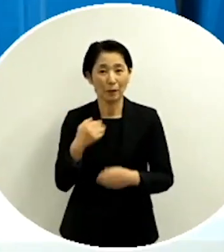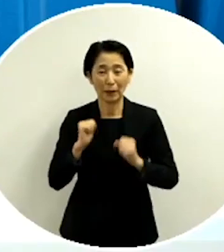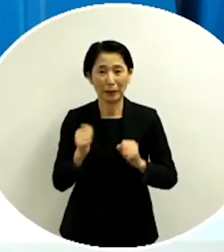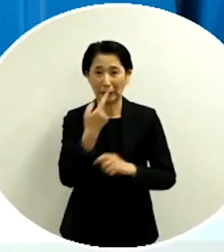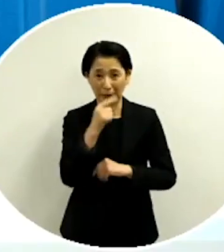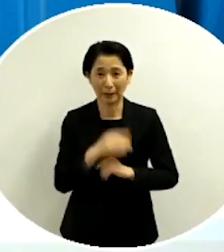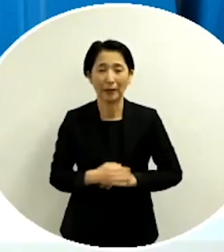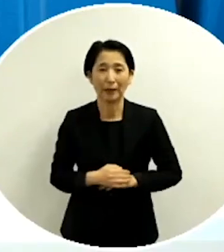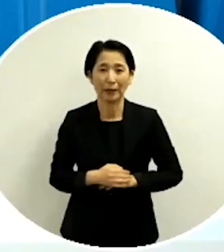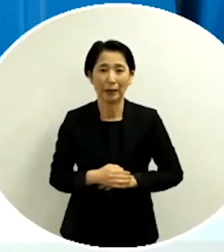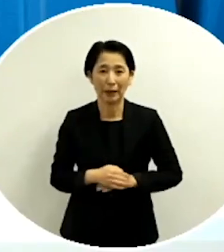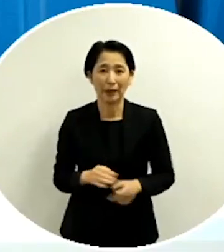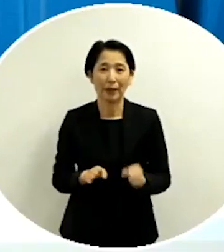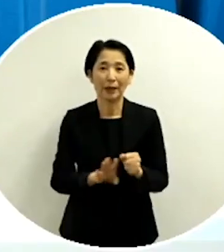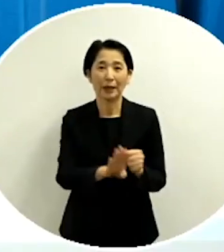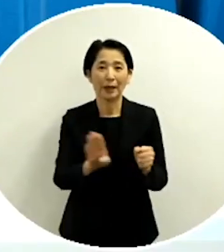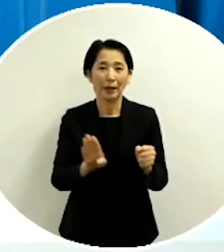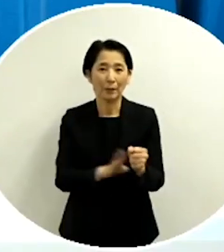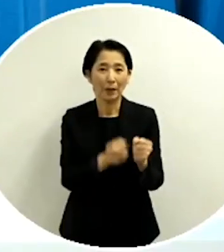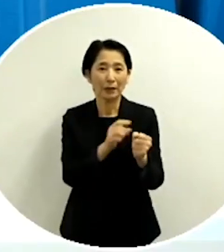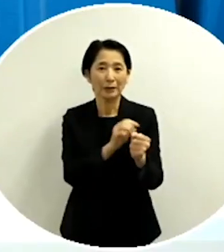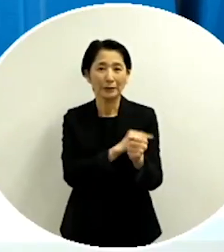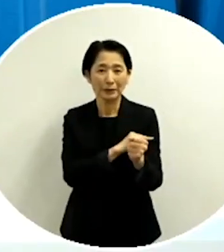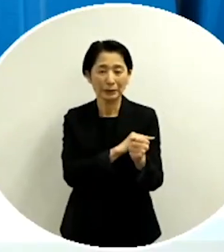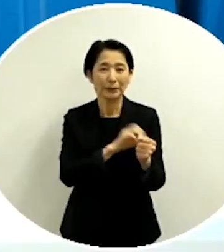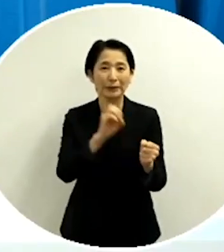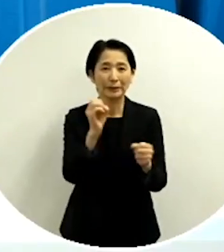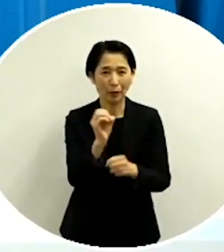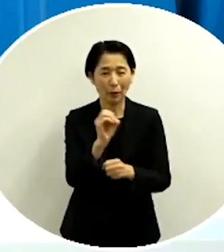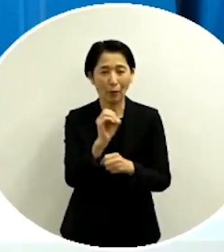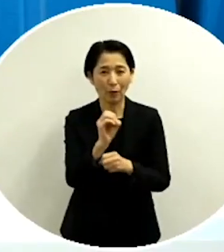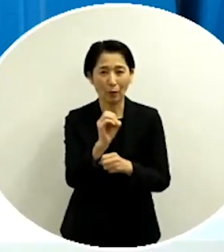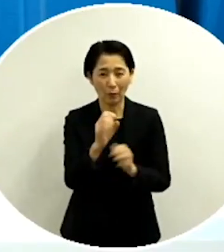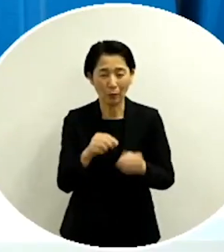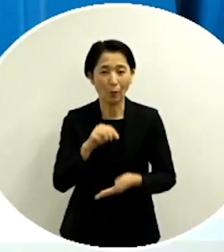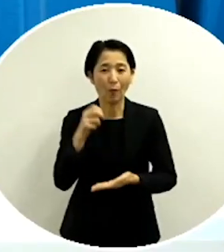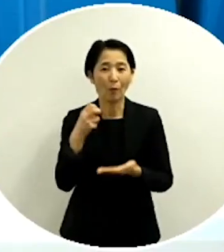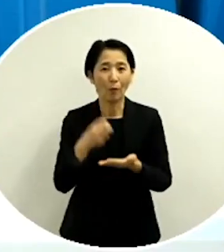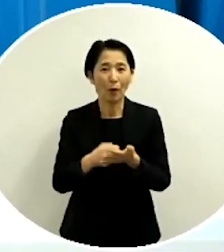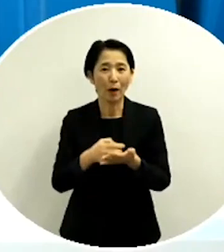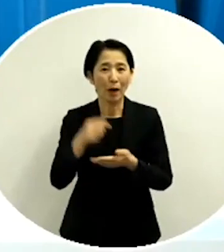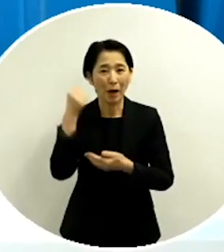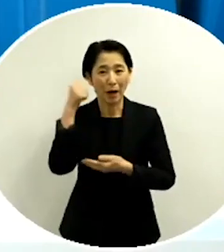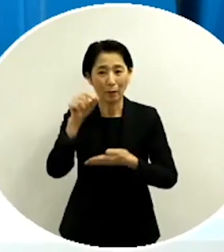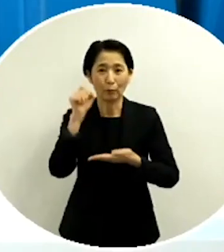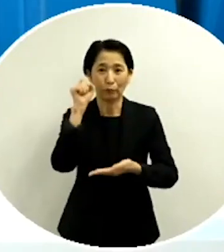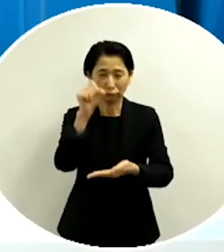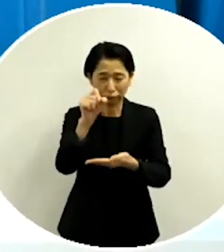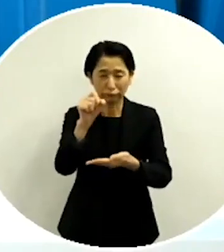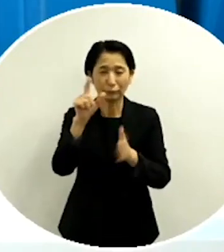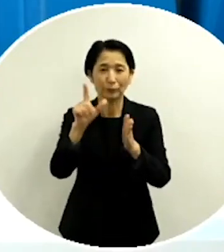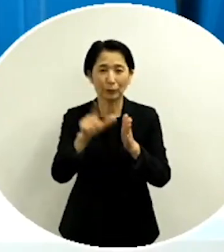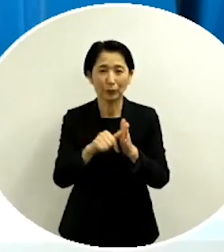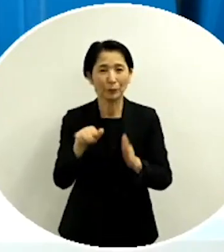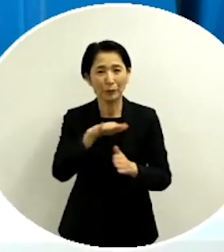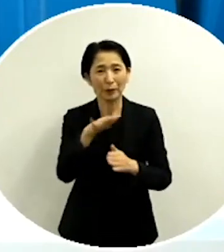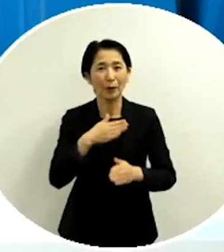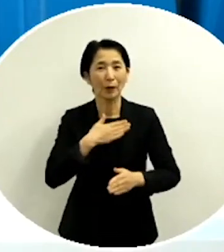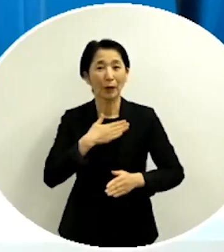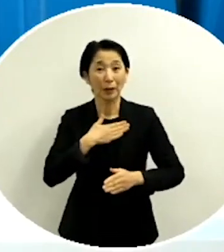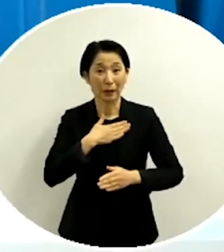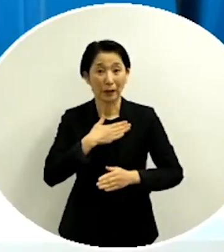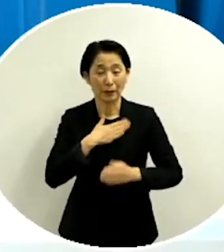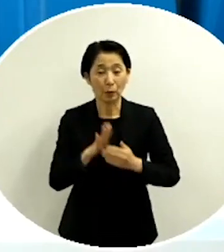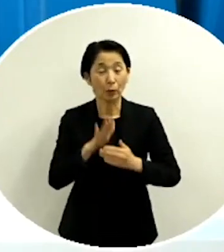て原発ゼロ法案を作る時ぐらいまであるいはフェスの時ぐらいまではですねなんとなく皆さんがそれを実感していたとでも